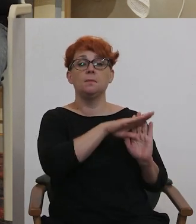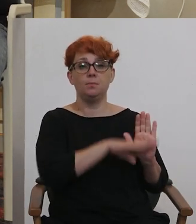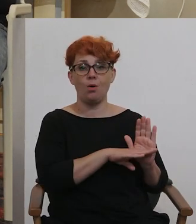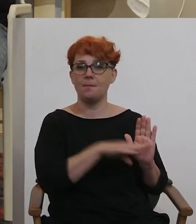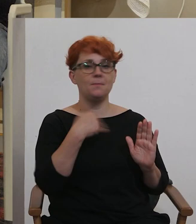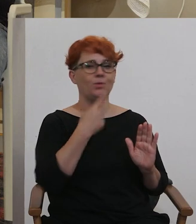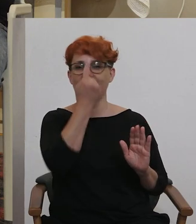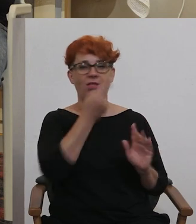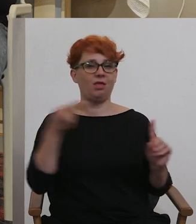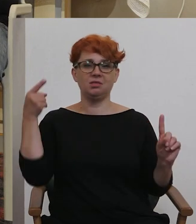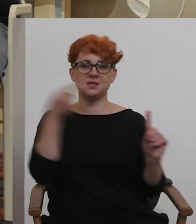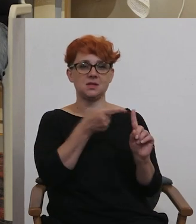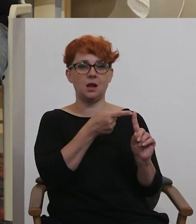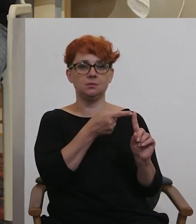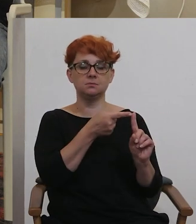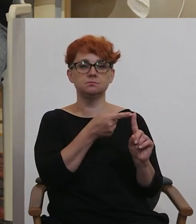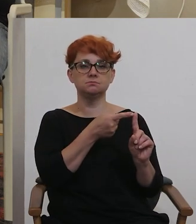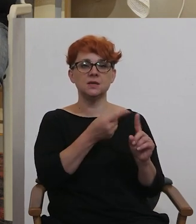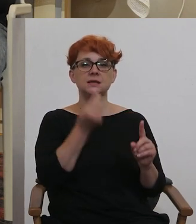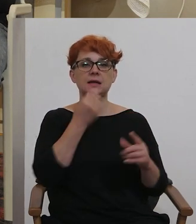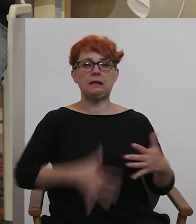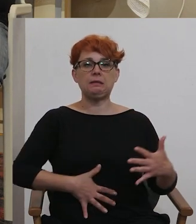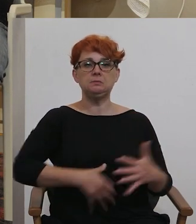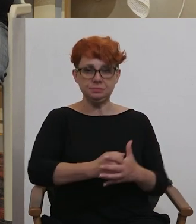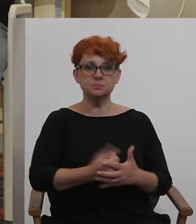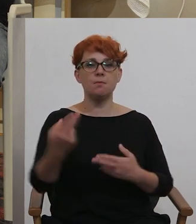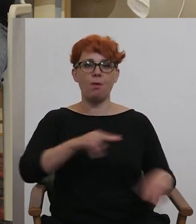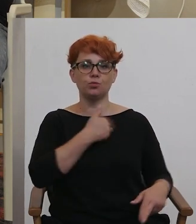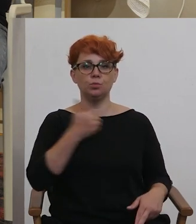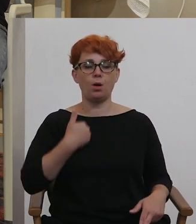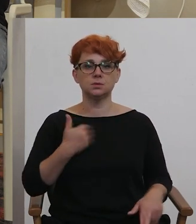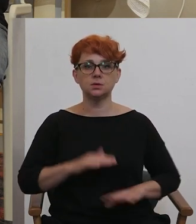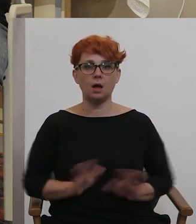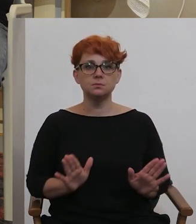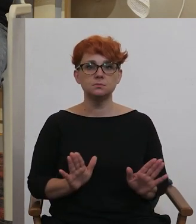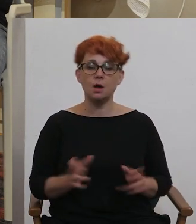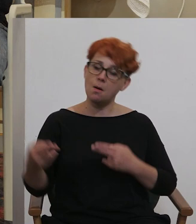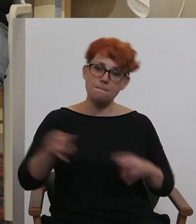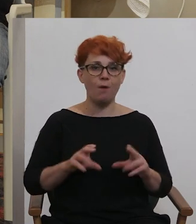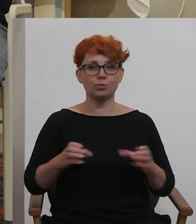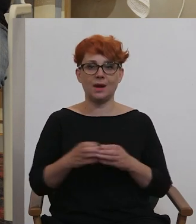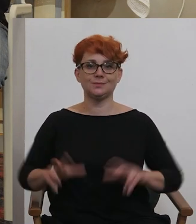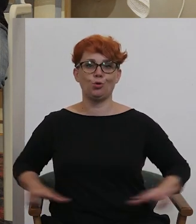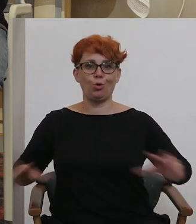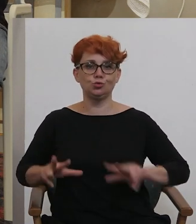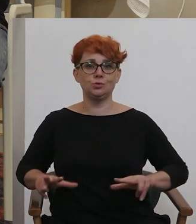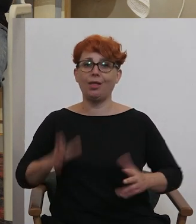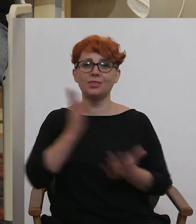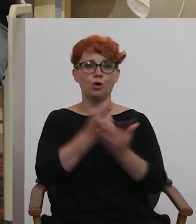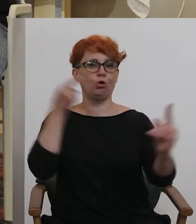było jedno. Wreszcie najeść się dosyta i wrócić do Polski. Wrócić do kraju z rodziną. To był jedyny